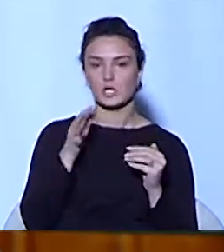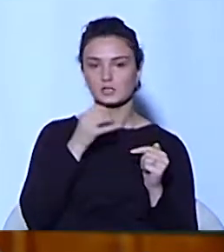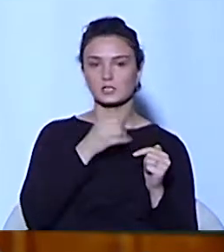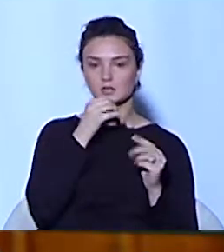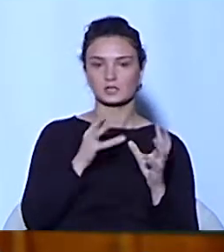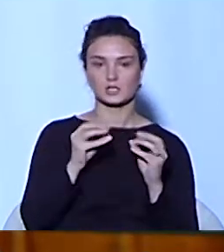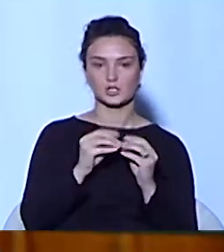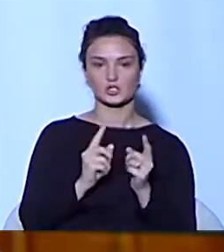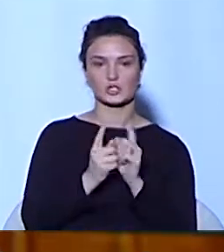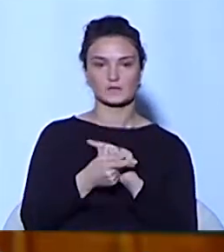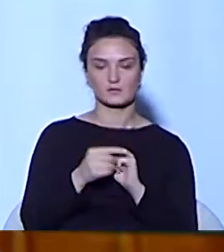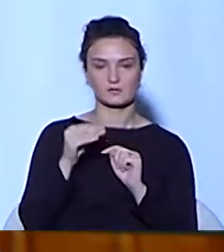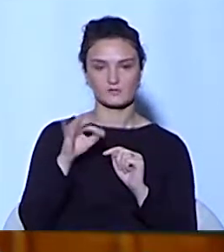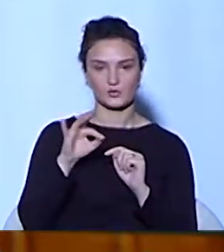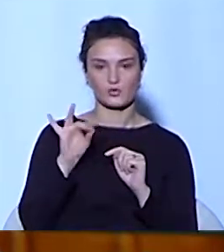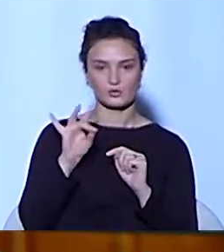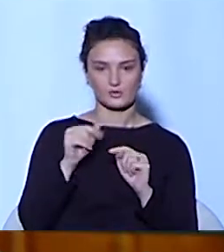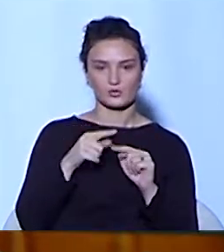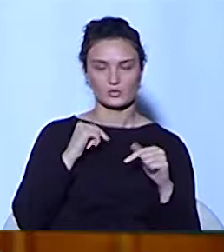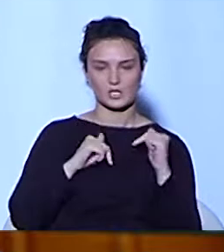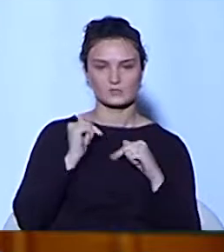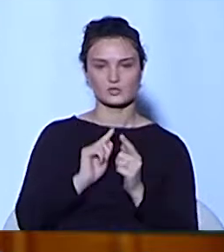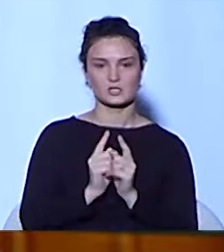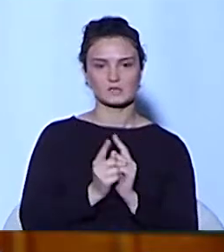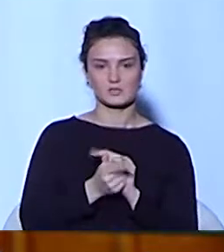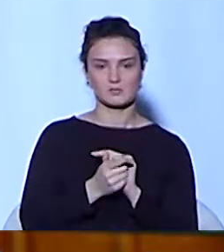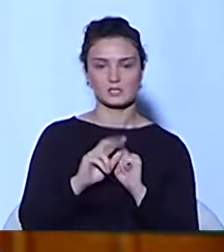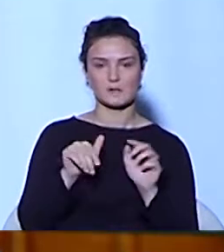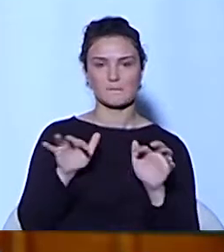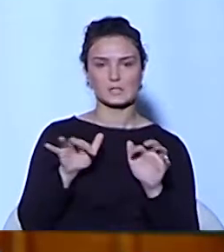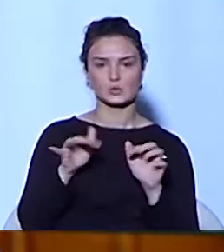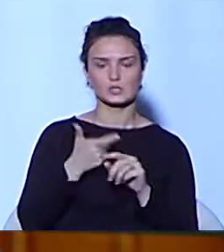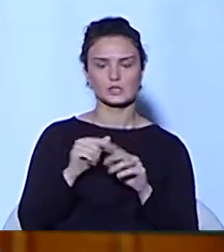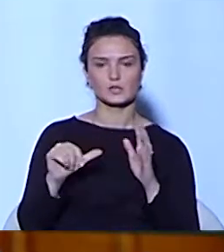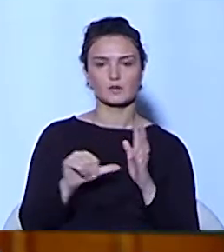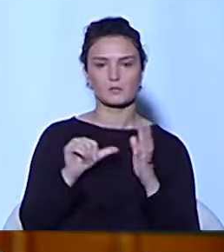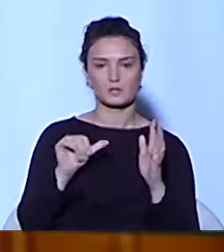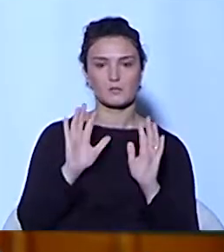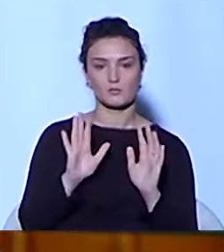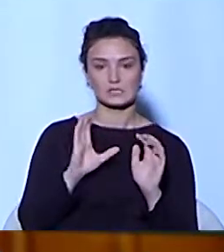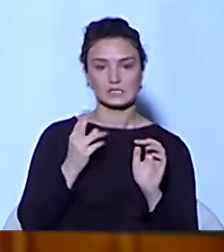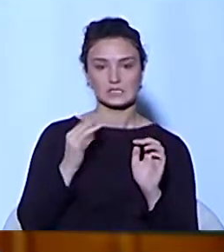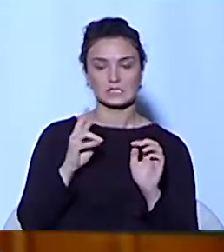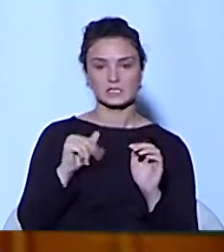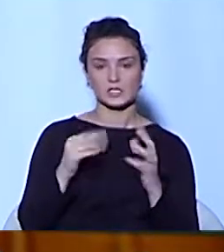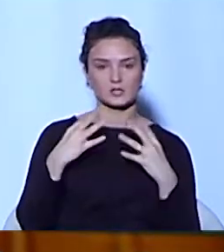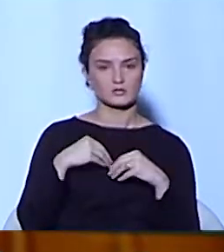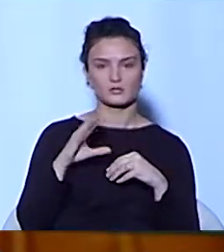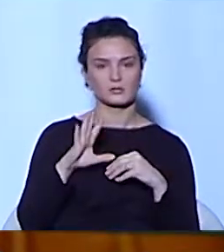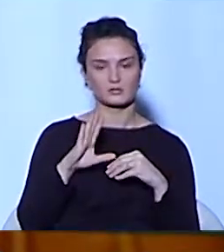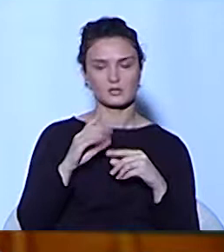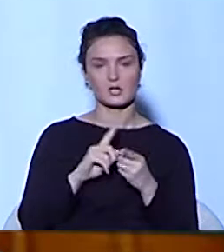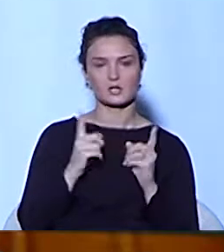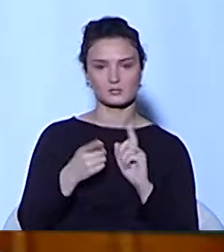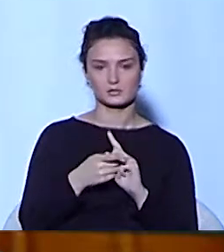ასაკთან ერთად შეცვლილი ფლორა, რომელიც ჩვენს ორგანიზმში იცვლება და მაწონი ძალიან გვეხმარება, არამარტო ცილის შევსებაში,